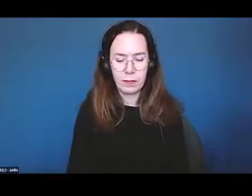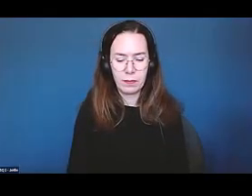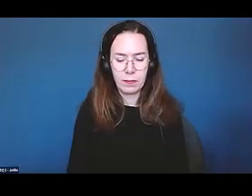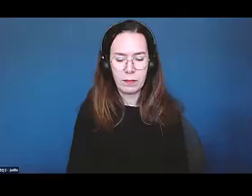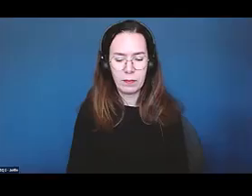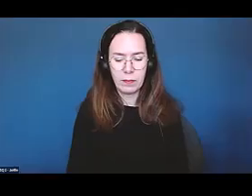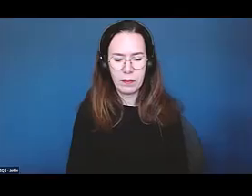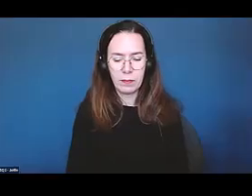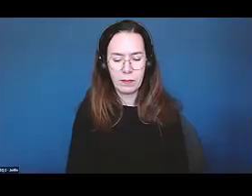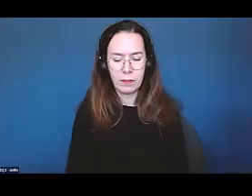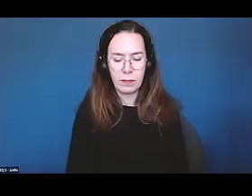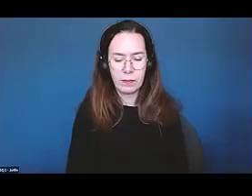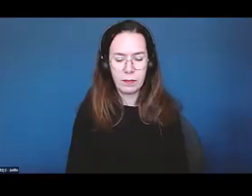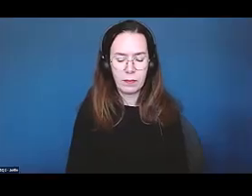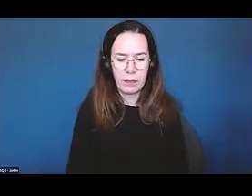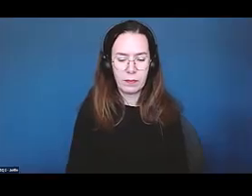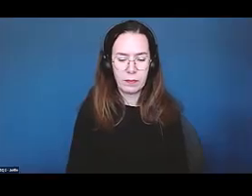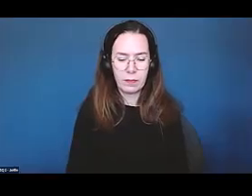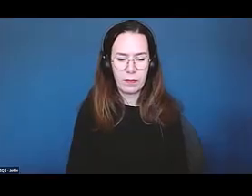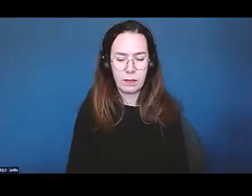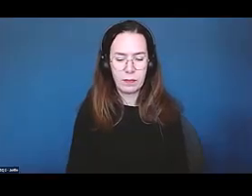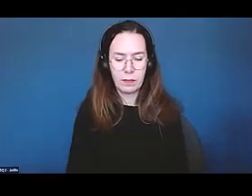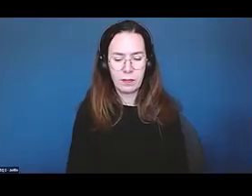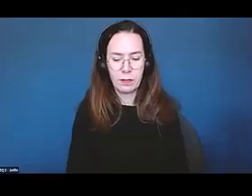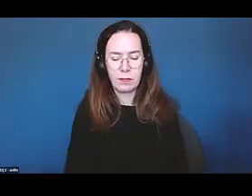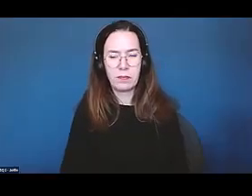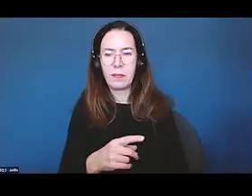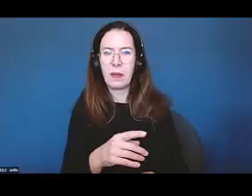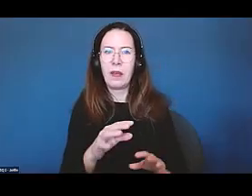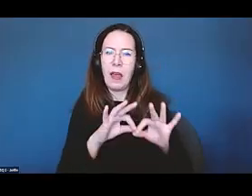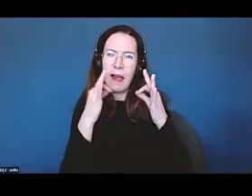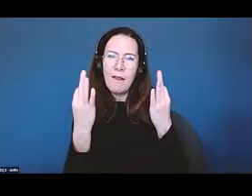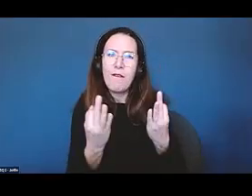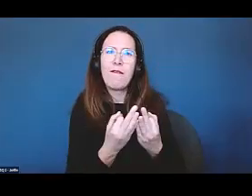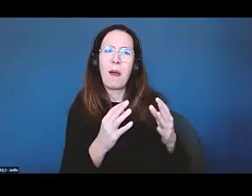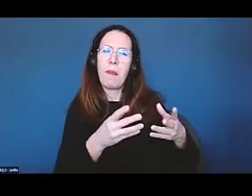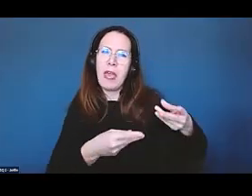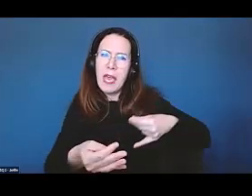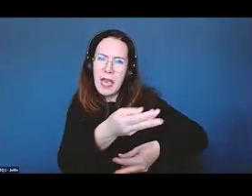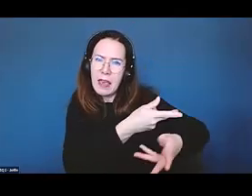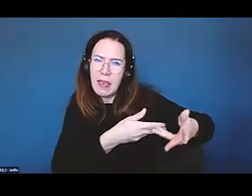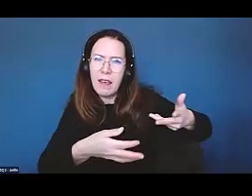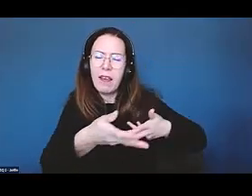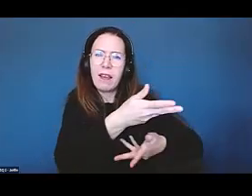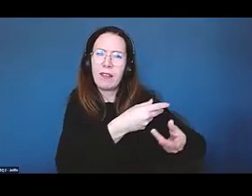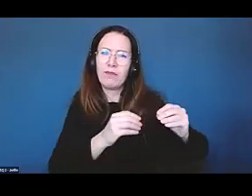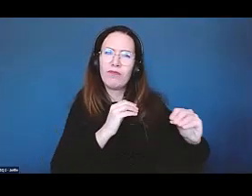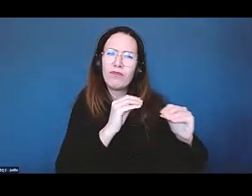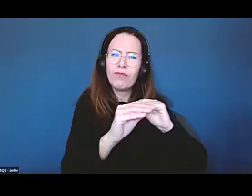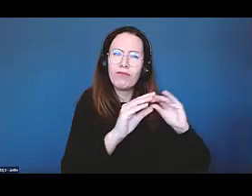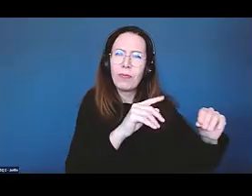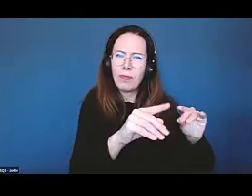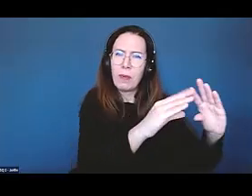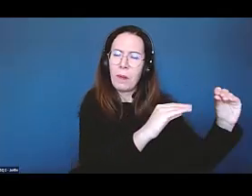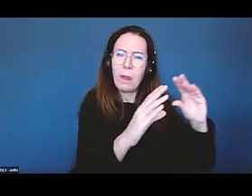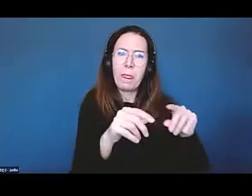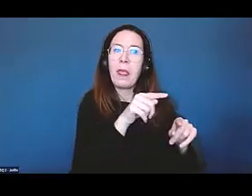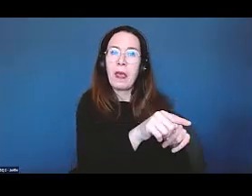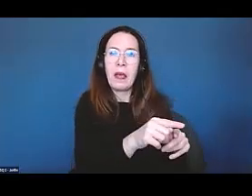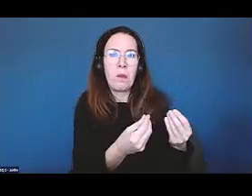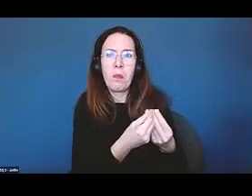elle avait l'habitude de parler avec sa famille et ce qu'on a fait, c'est qu'on a compris